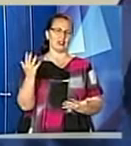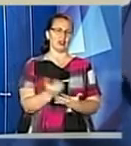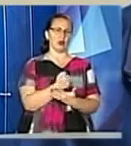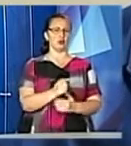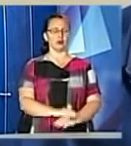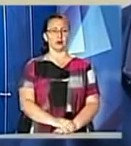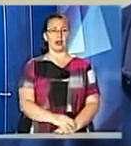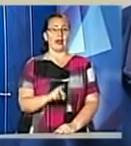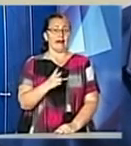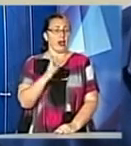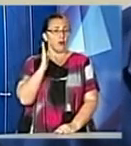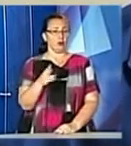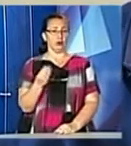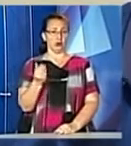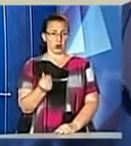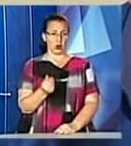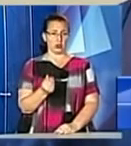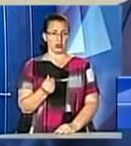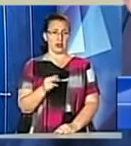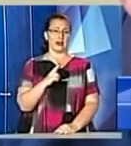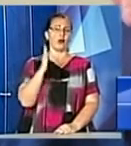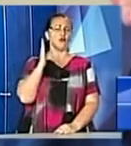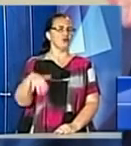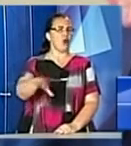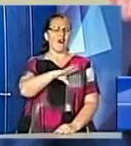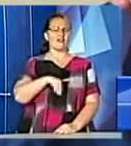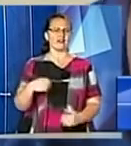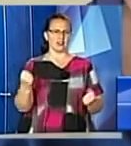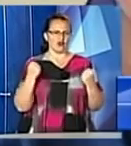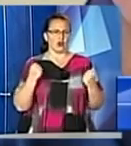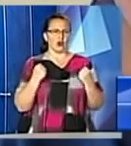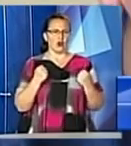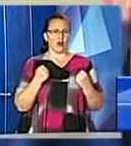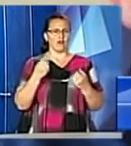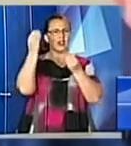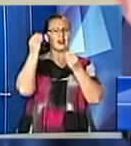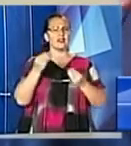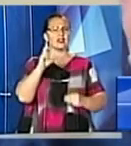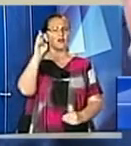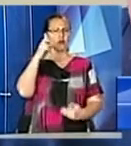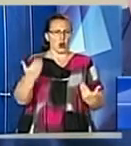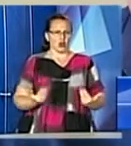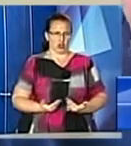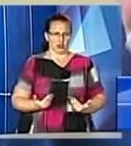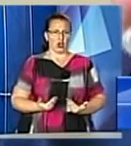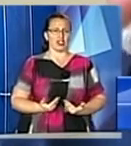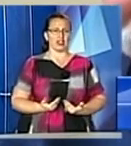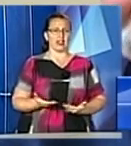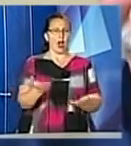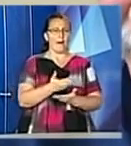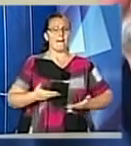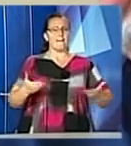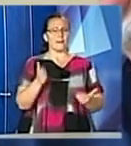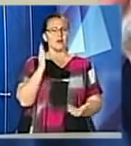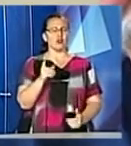Як будуть гроші, і будемо всі здорові, і дай Боже дожить, то ми будемо